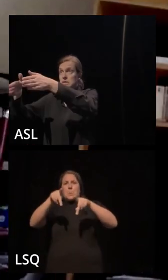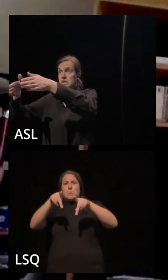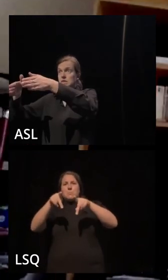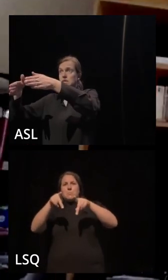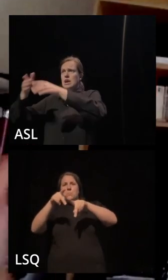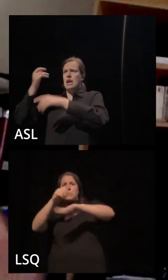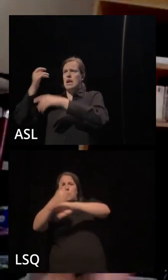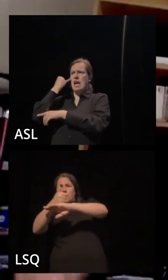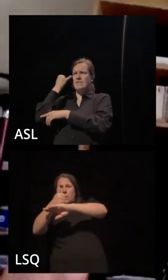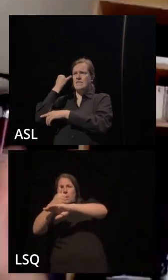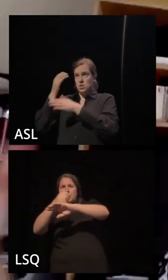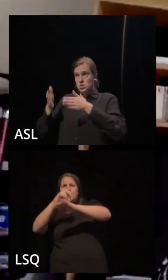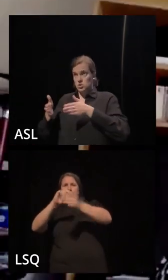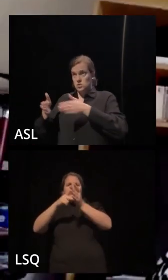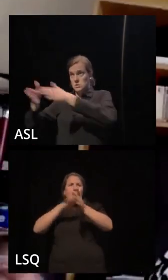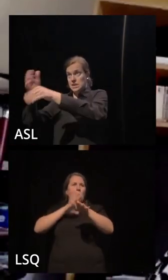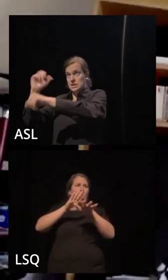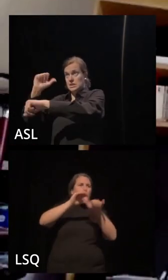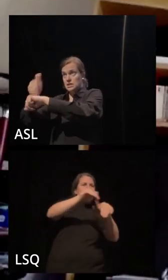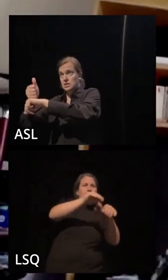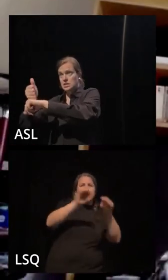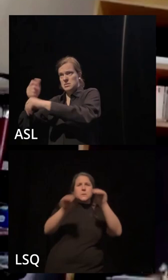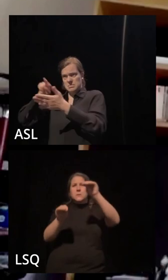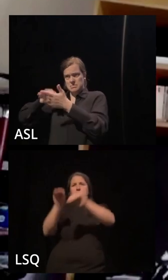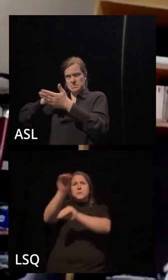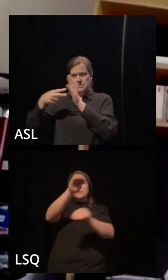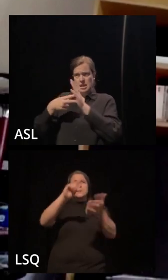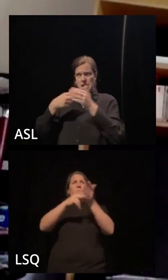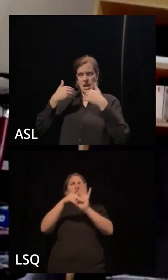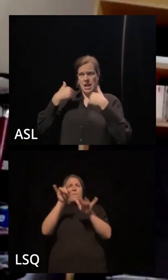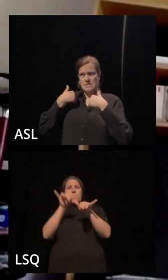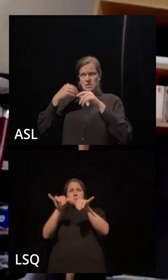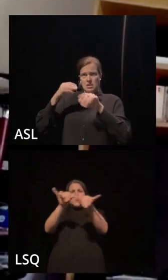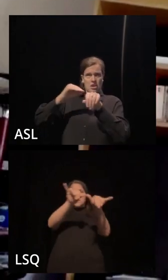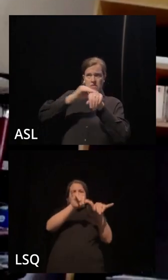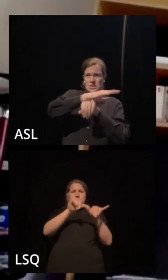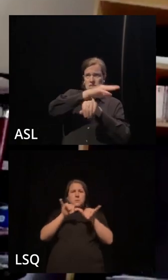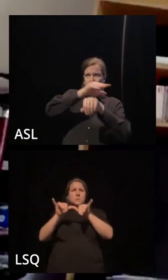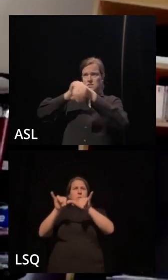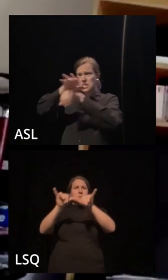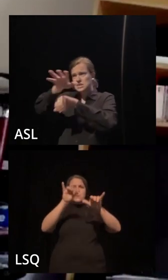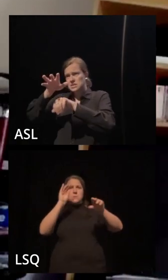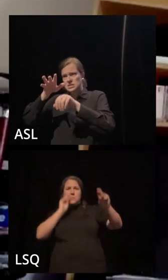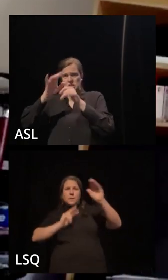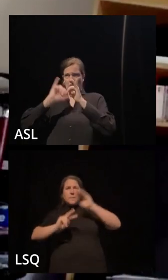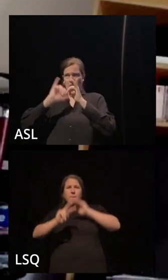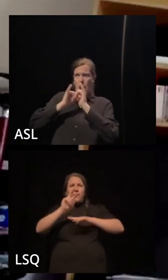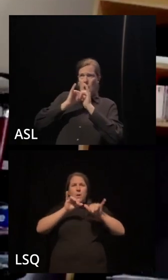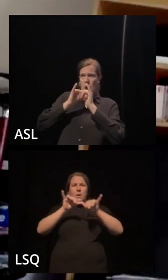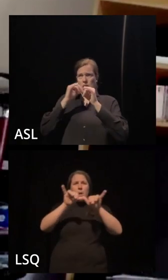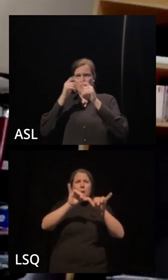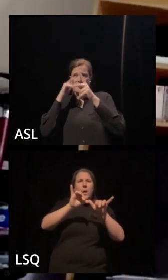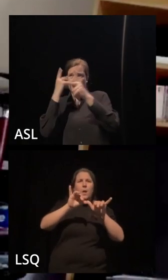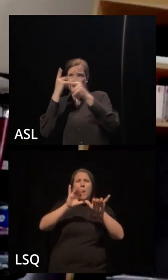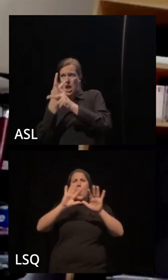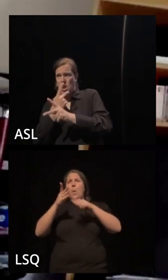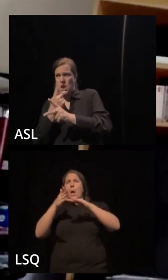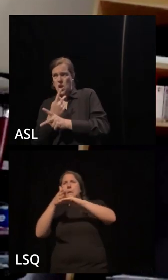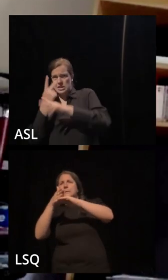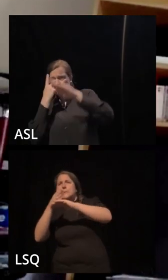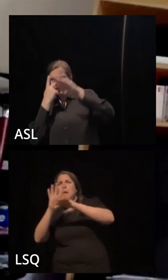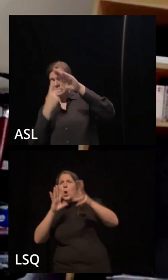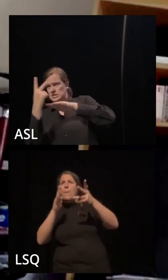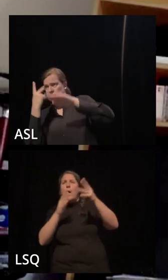qui se met en place, et il y a des incidences sur l'environnement, sur la sociologie, sur les